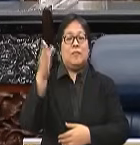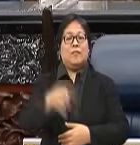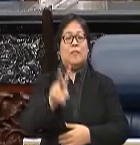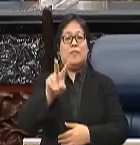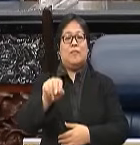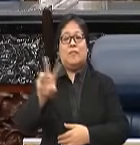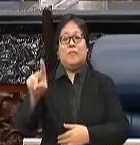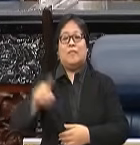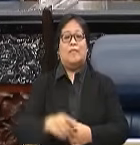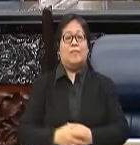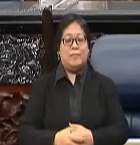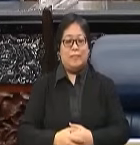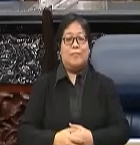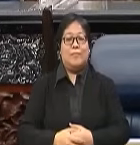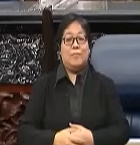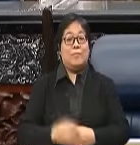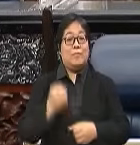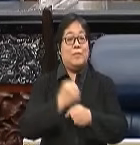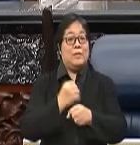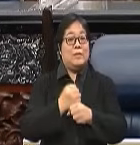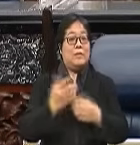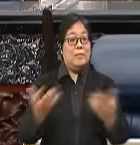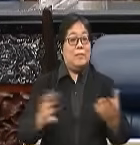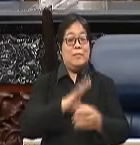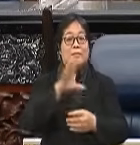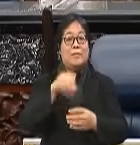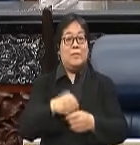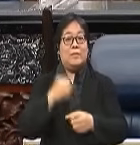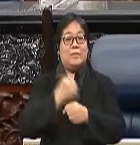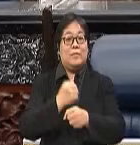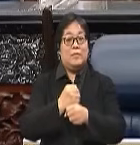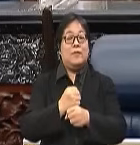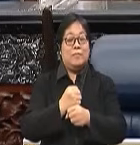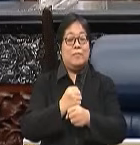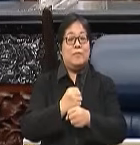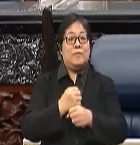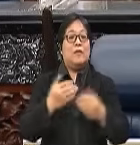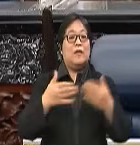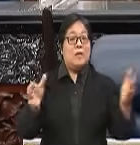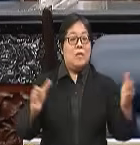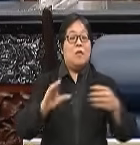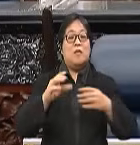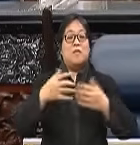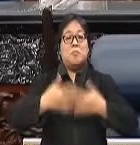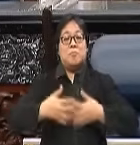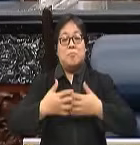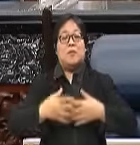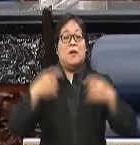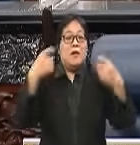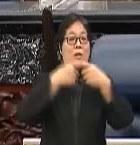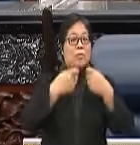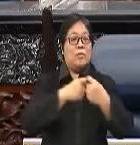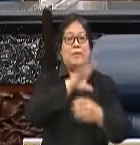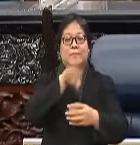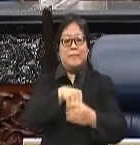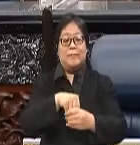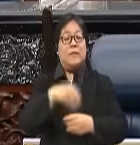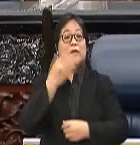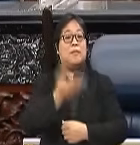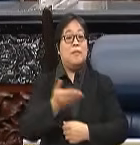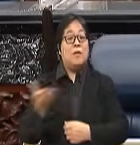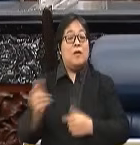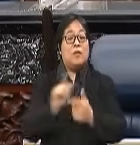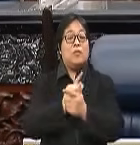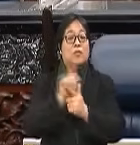2021 jadi kejar-kejar termasuklah kejutan Awam anaknya Nicole dan elektrikal jadi bahan-bahannya